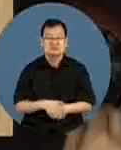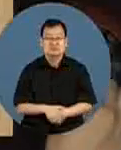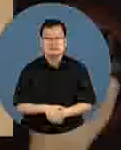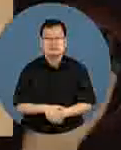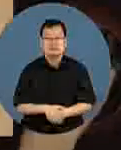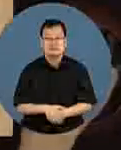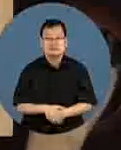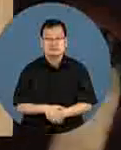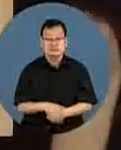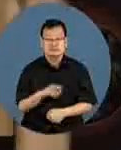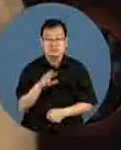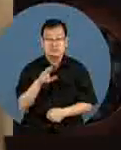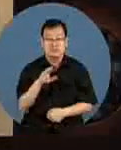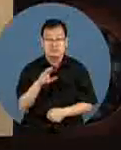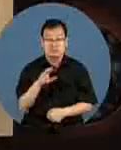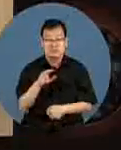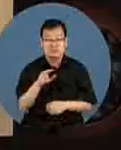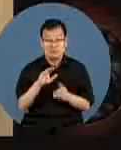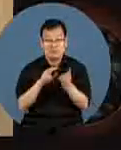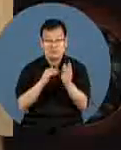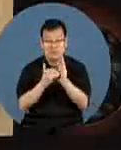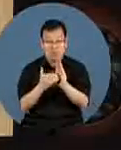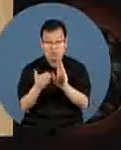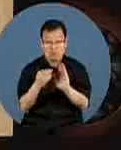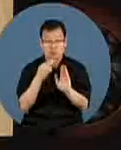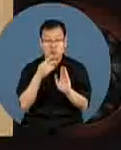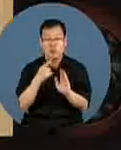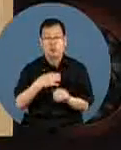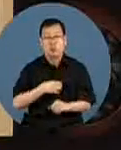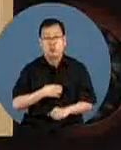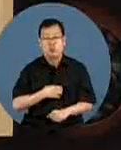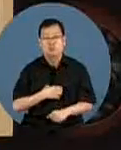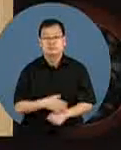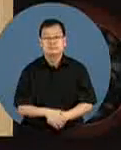안 봐두면 위험하죠. 네.